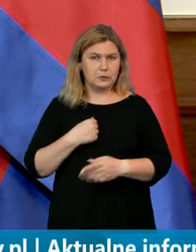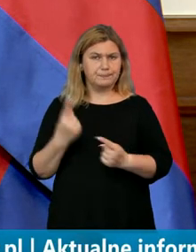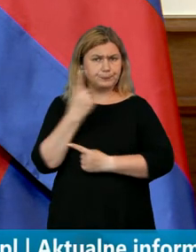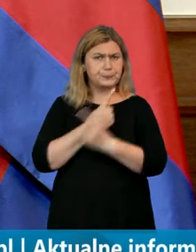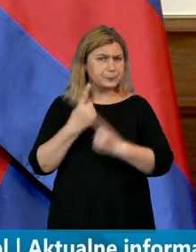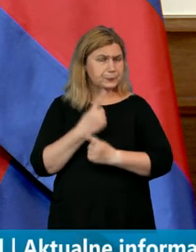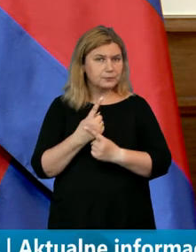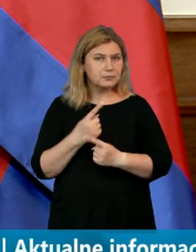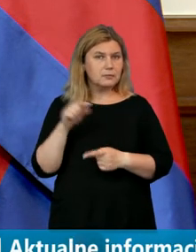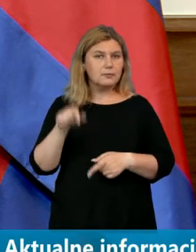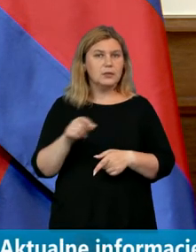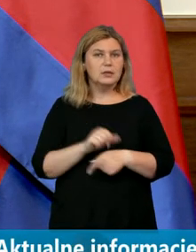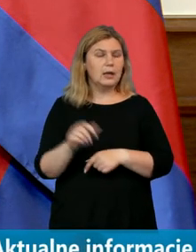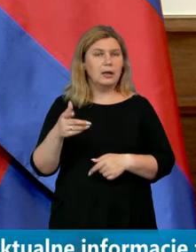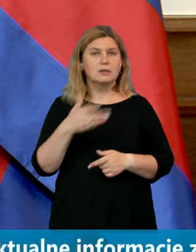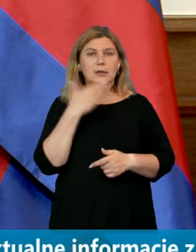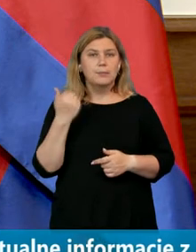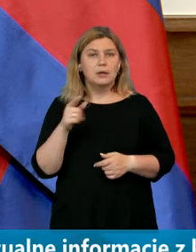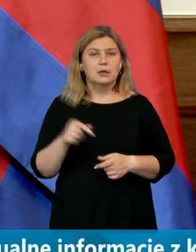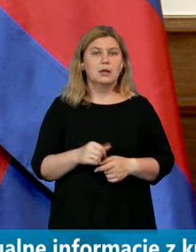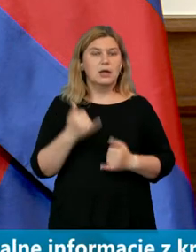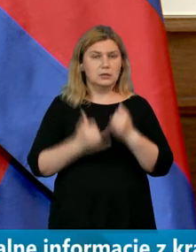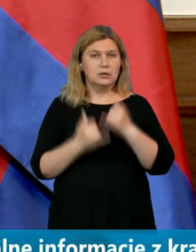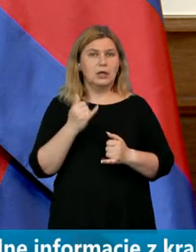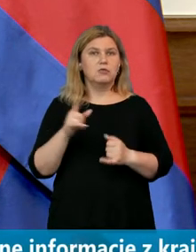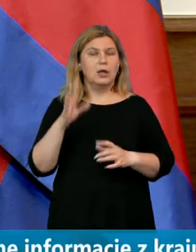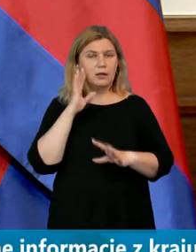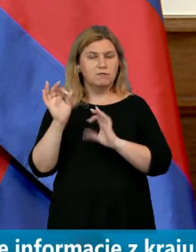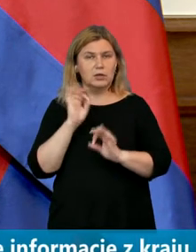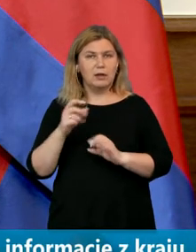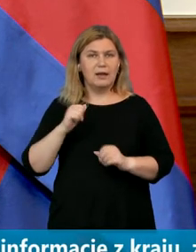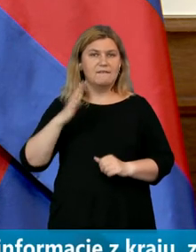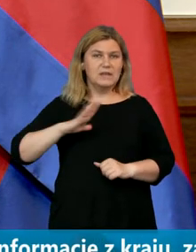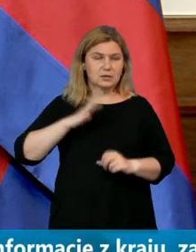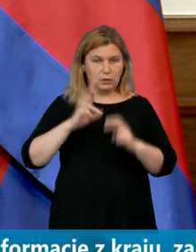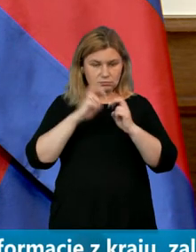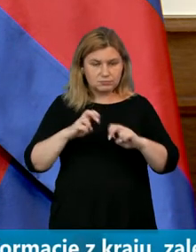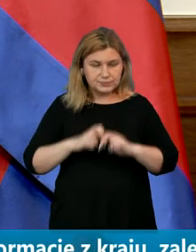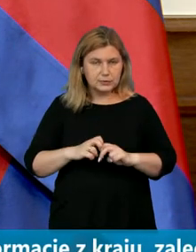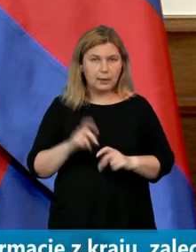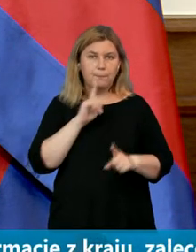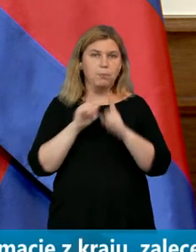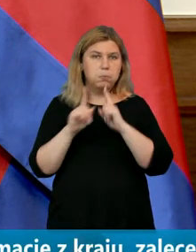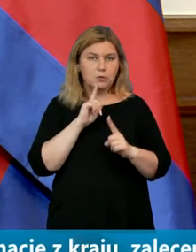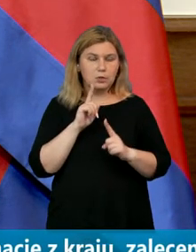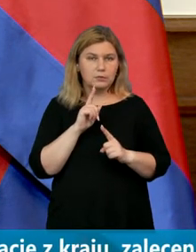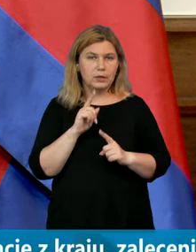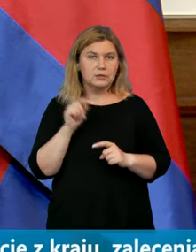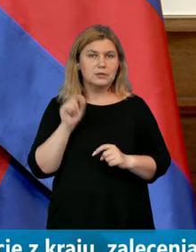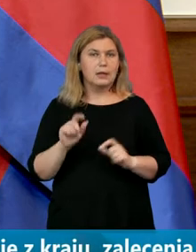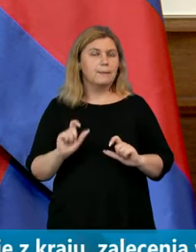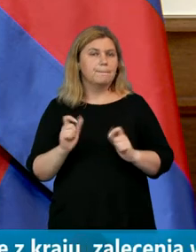że takiej konieczności tam nie ma. Ale jeżeli jest taki sygnał, warto go przeanalizować, warto jeszcze o tym porozmawiać. Takie